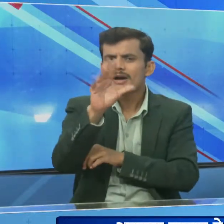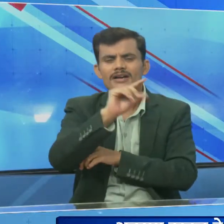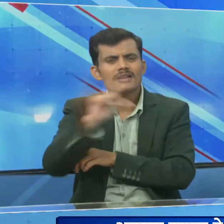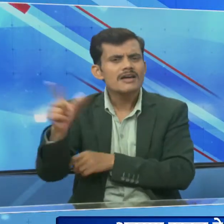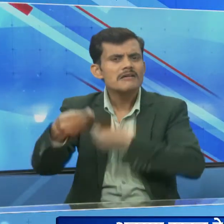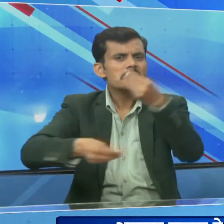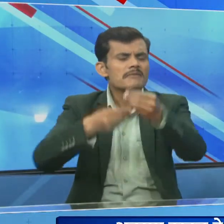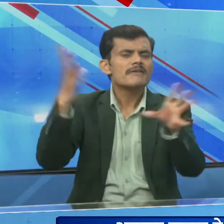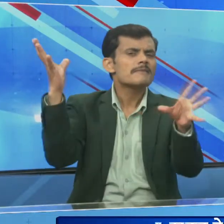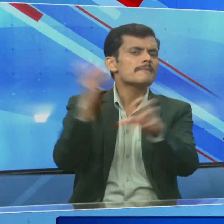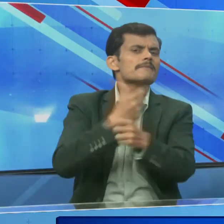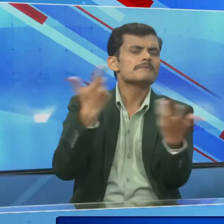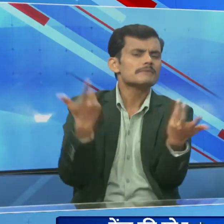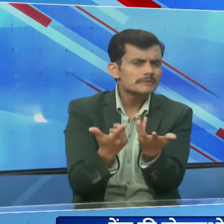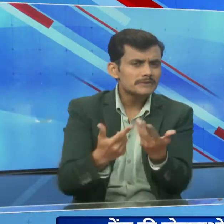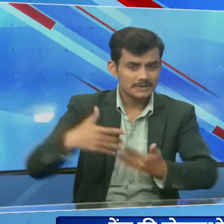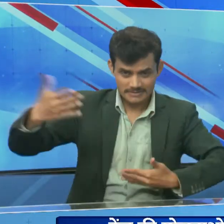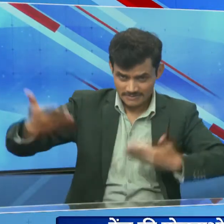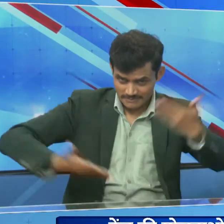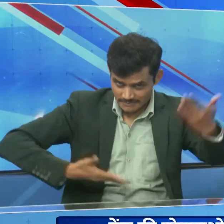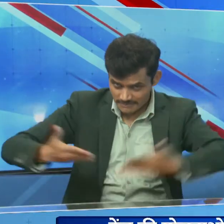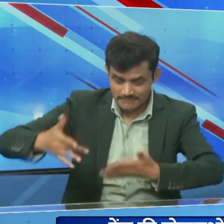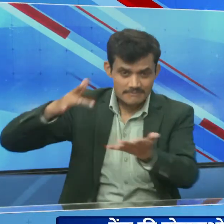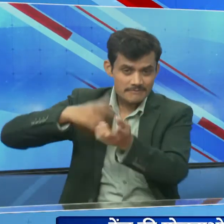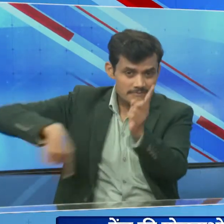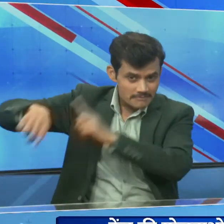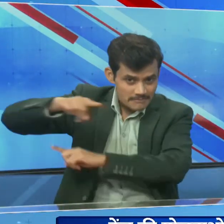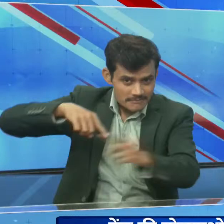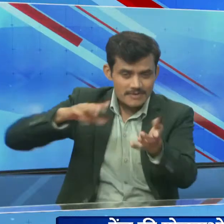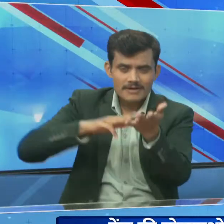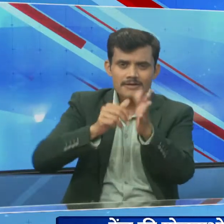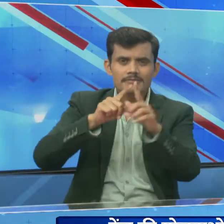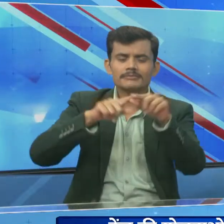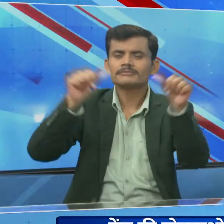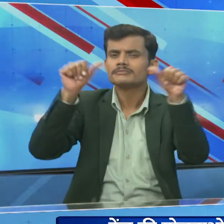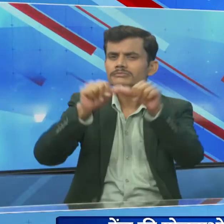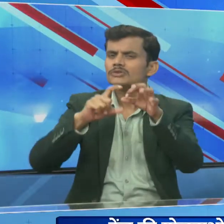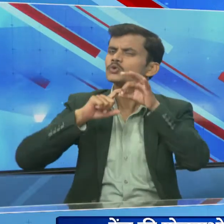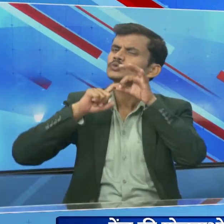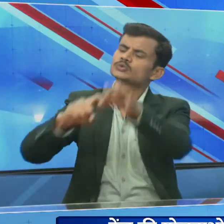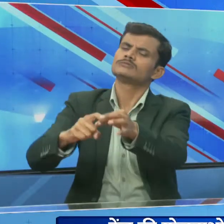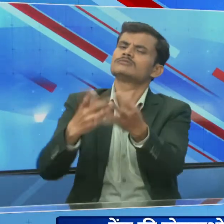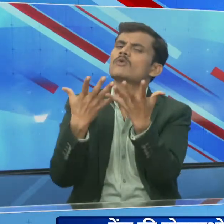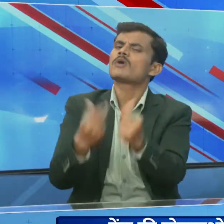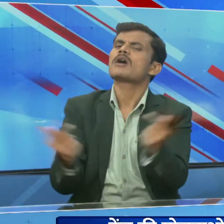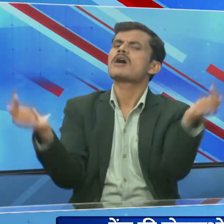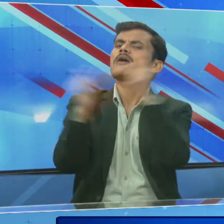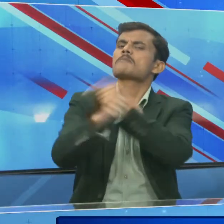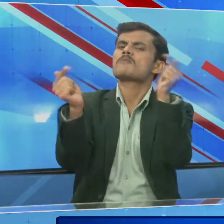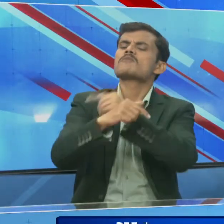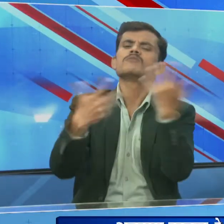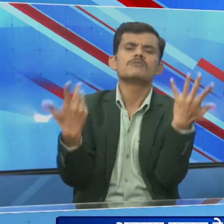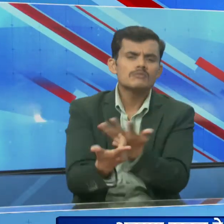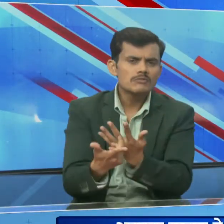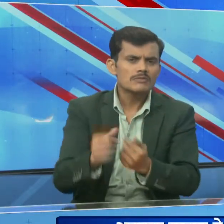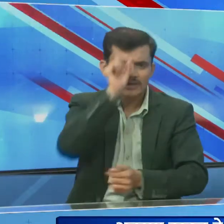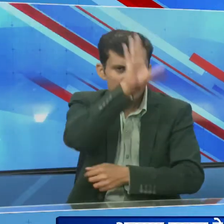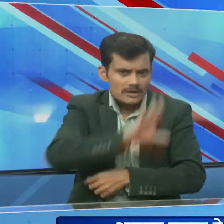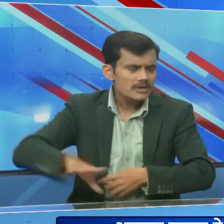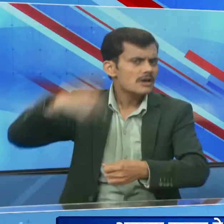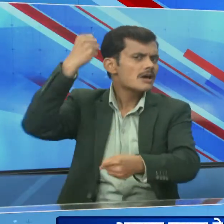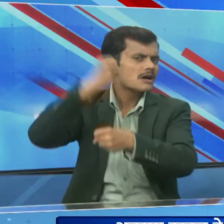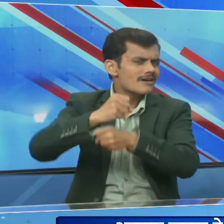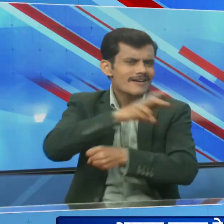चाहती? क्यों पश्चिम बंगाल की जनता के खिलाफ ममता बनर्जी जी हैं? ये मेरा सीधा सवाल है। केंद्र की योजनाओं पर रोक क्यों लगाती